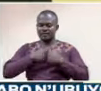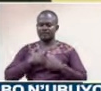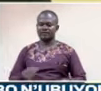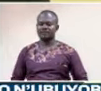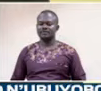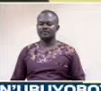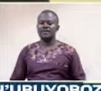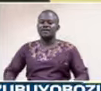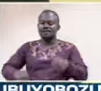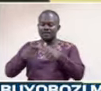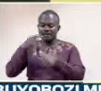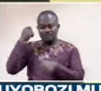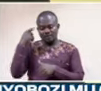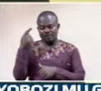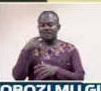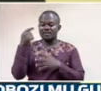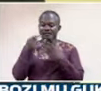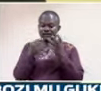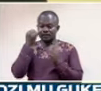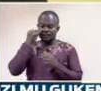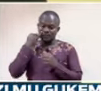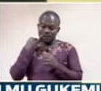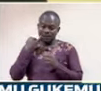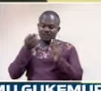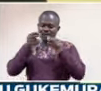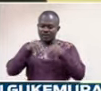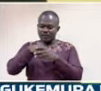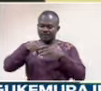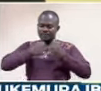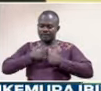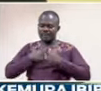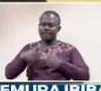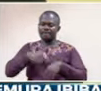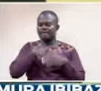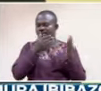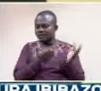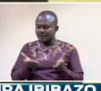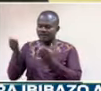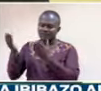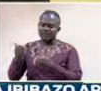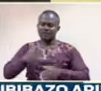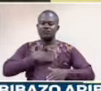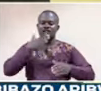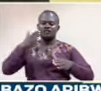Mbere na mbere birumvikana yuko ari ikintu gikomeye cyabaye muri Kiliziya y'u Rwanda. Twabyakiranye ibyishimo,